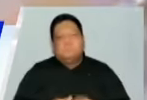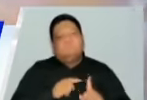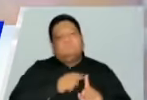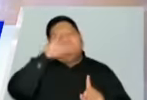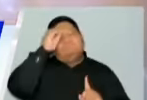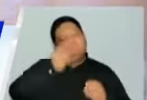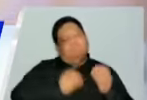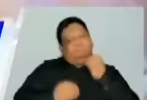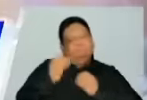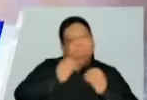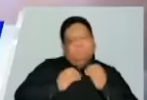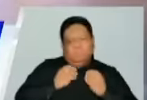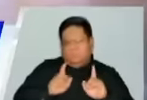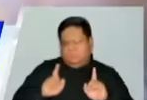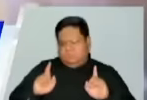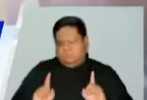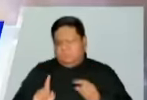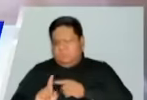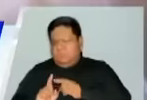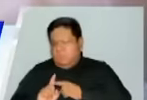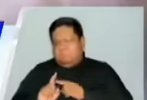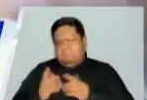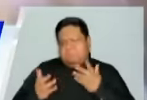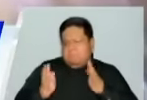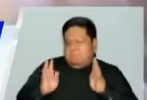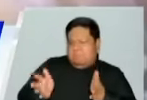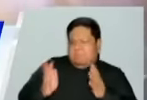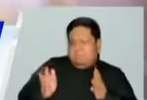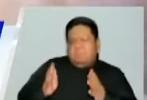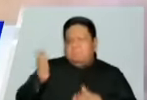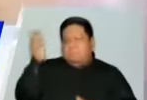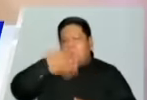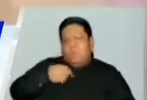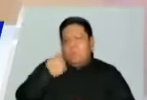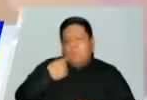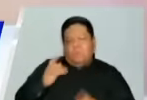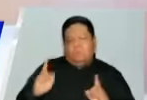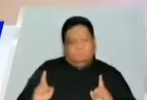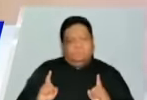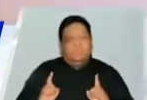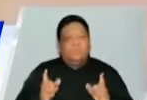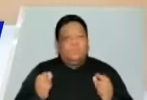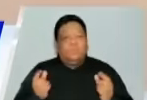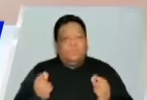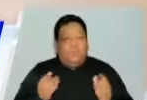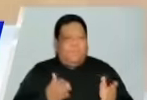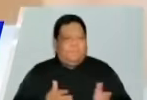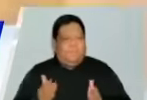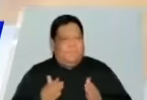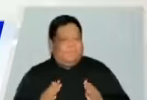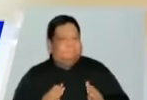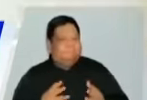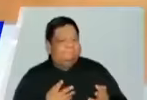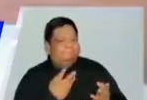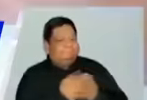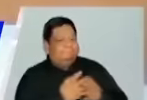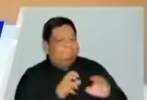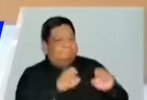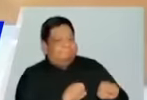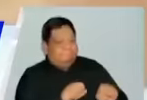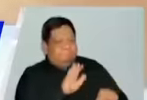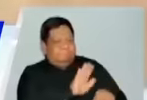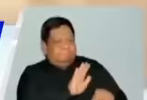pero kitang may kausap siya habang nasa lamesa. Entrapment operation na pala ito na ikinasan ng Criminal Investigation and Detection Unit o